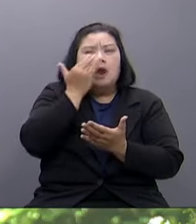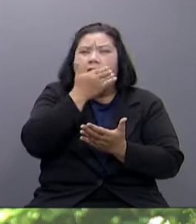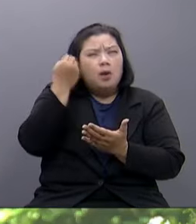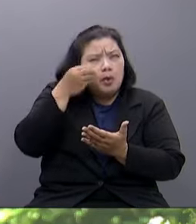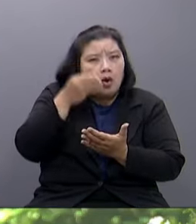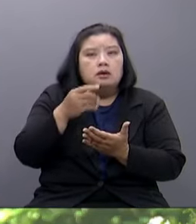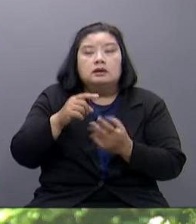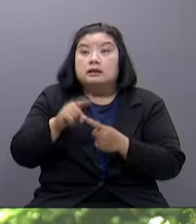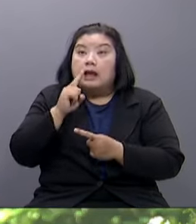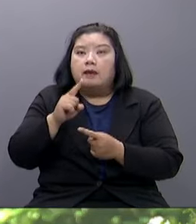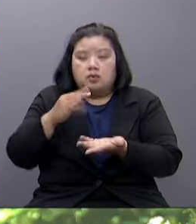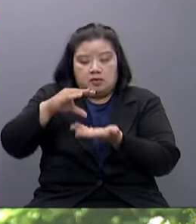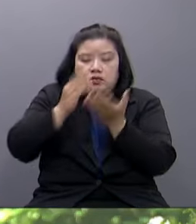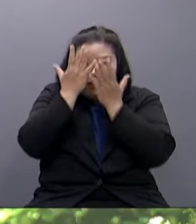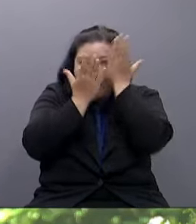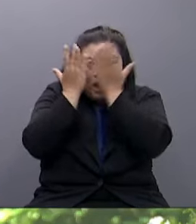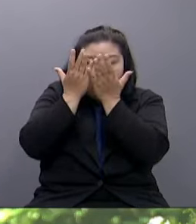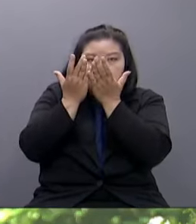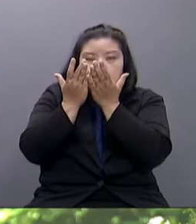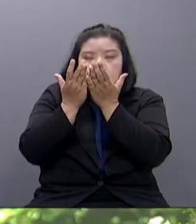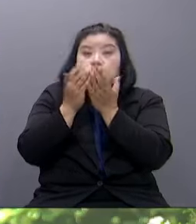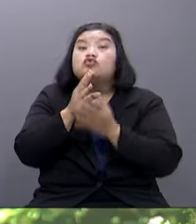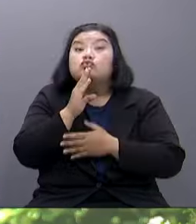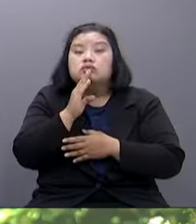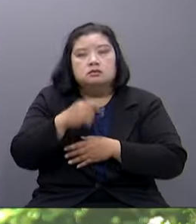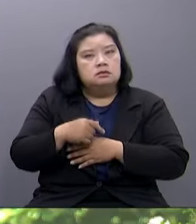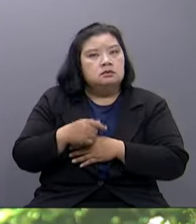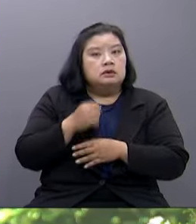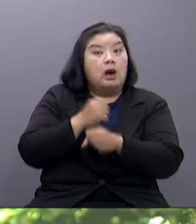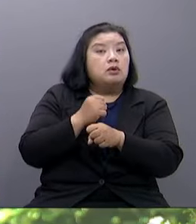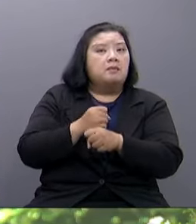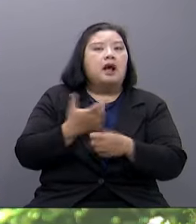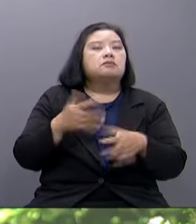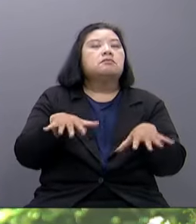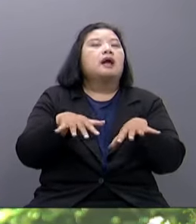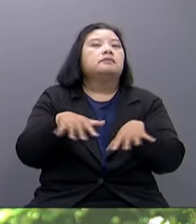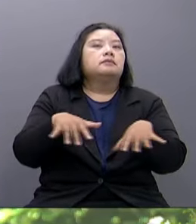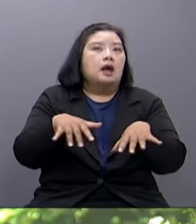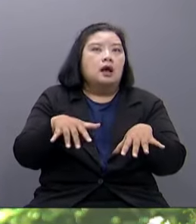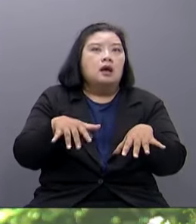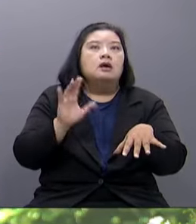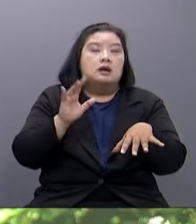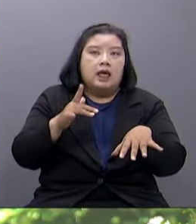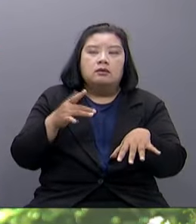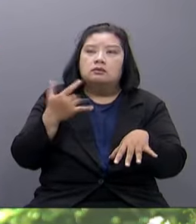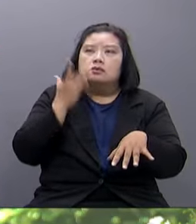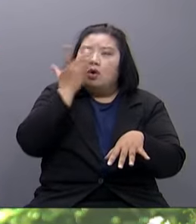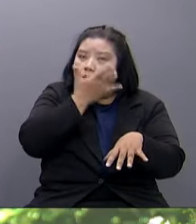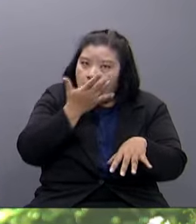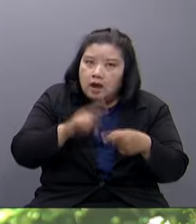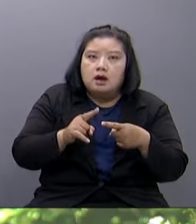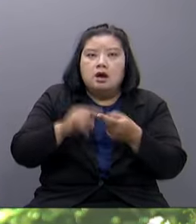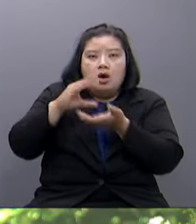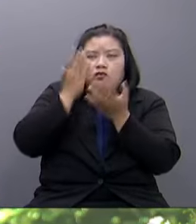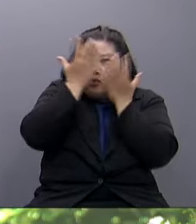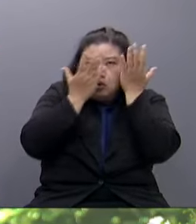วถ้คผชมทเคาไม่ไดแต่งหนาทำงานแต่เคาทากันแดจำเป็จะต้องทำคามสะอาดด้ไหมจะต้ถงขานใช้ cleansingหอวตองราง